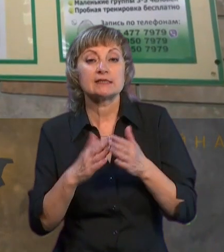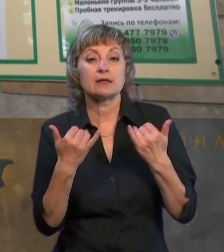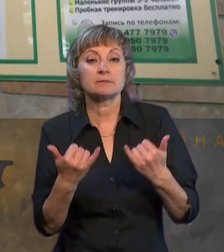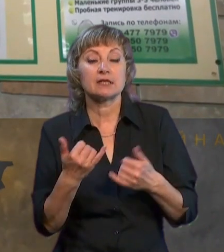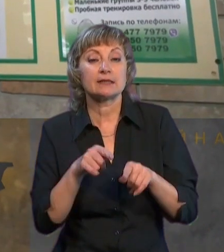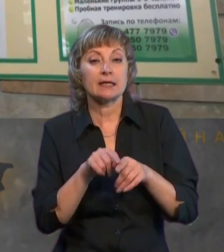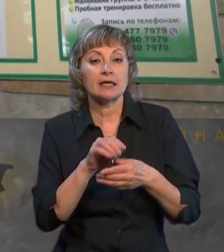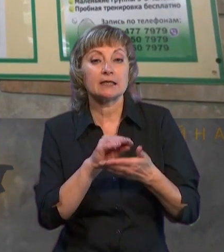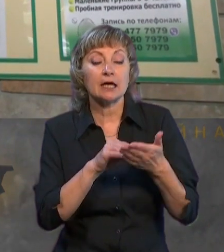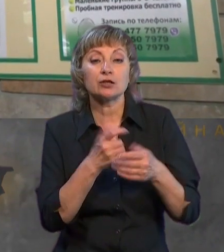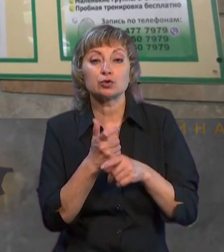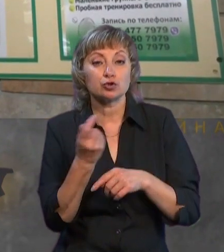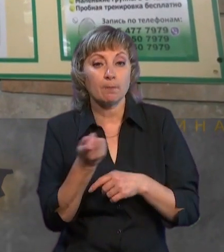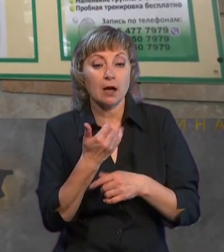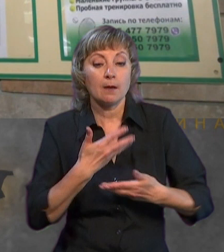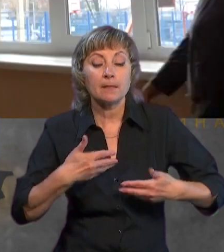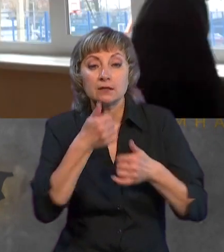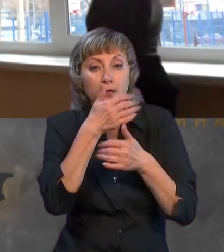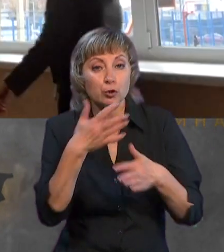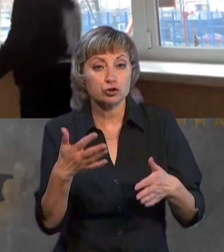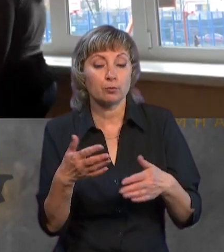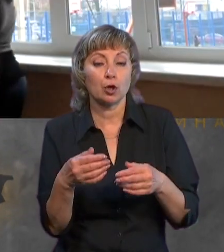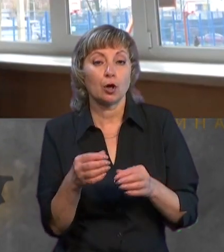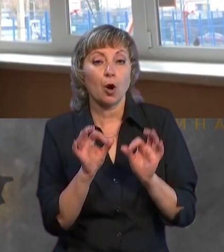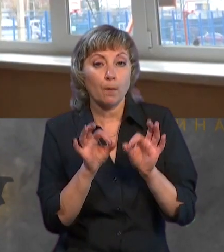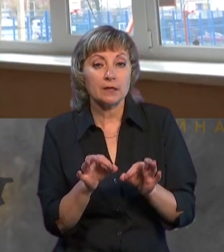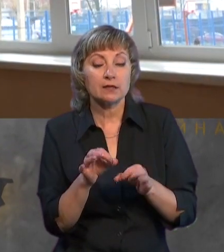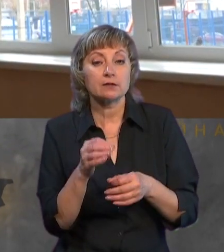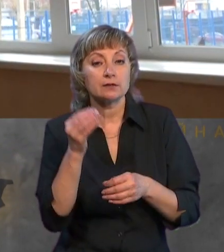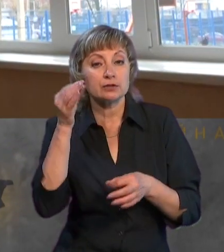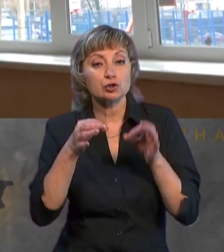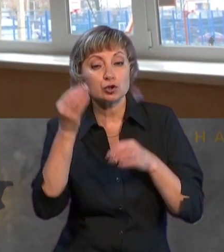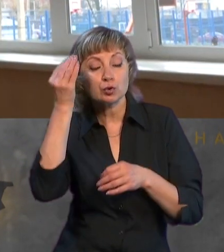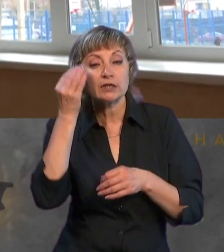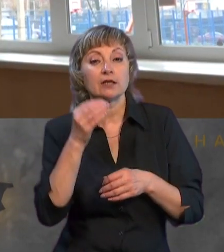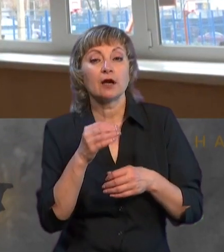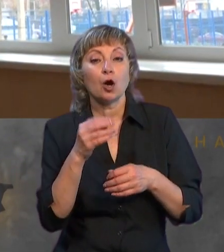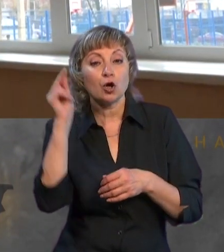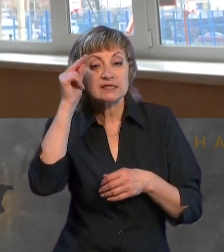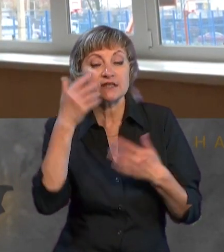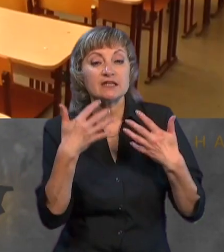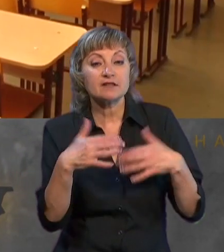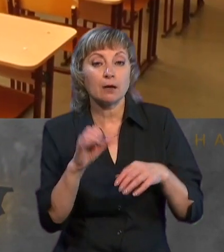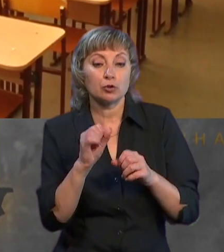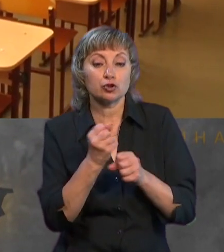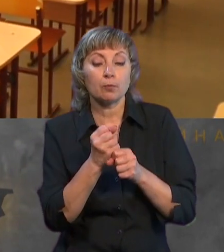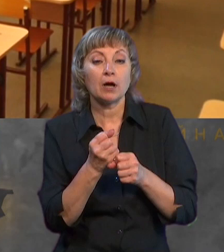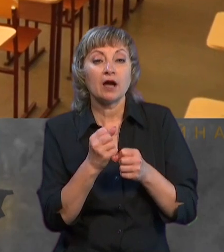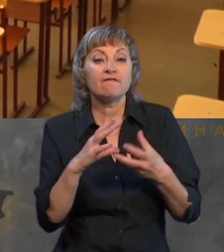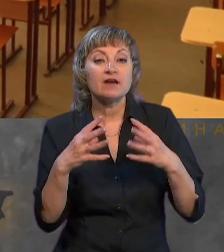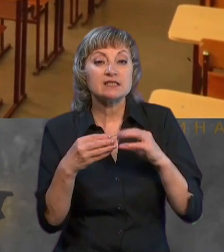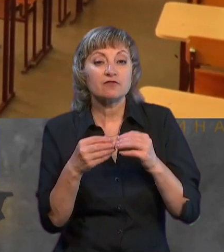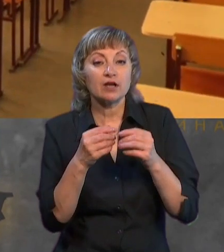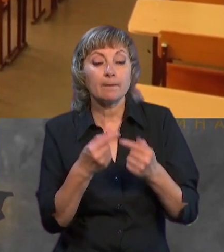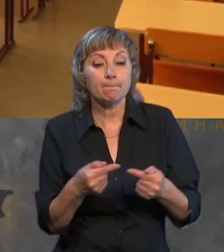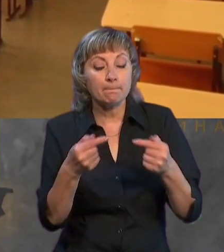даних вкрай мало, тому ми не можемо об'єктивно судити саме про освітні втрати. Ми можемо робити висновки про певні прогалини. Що